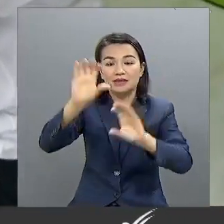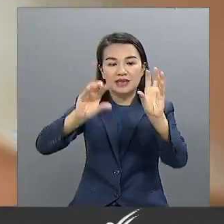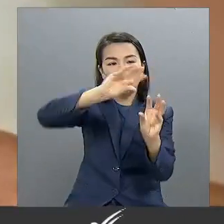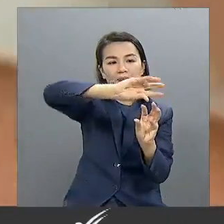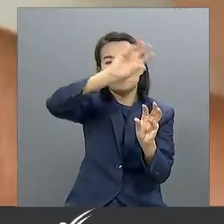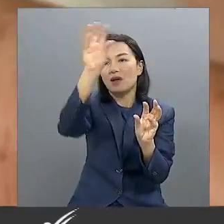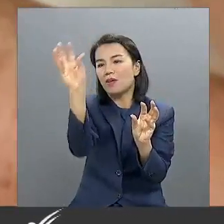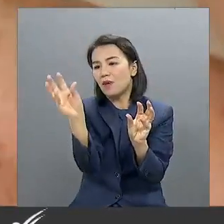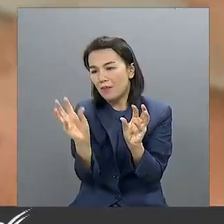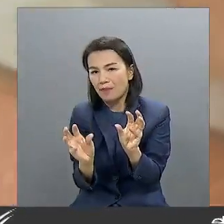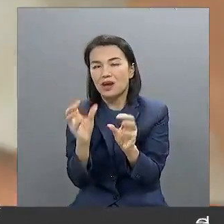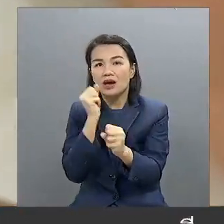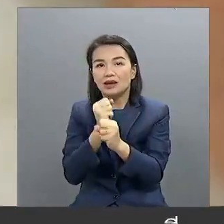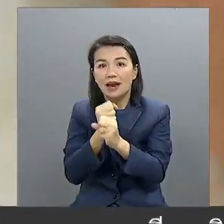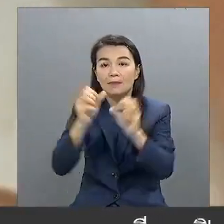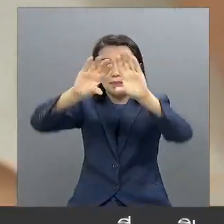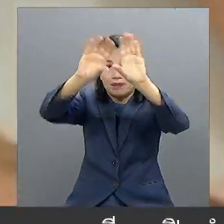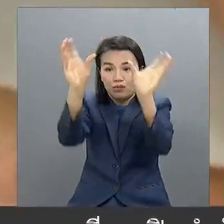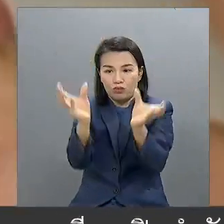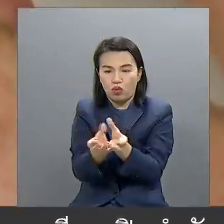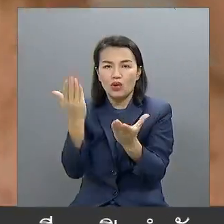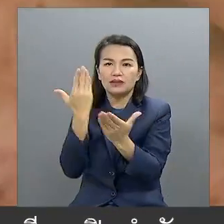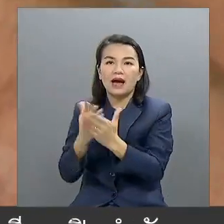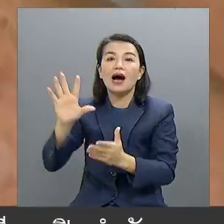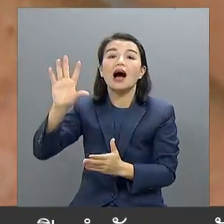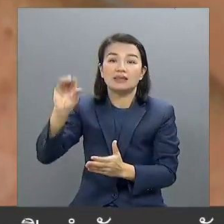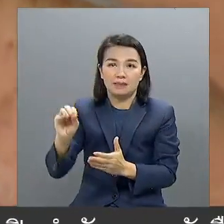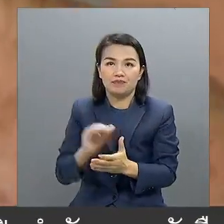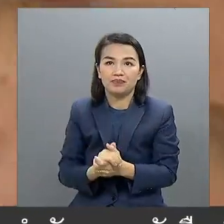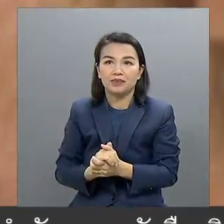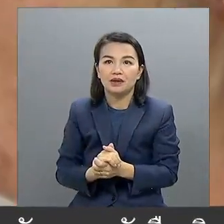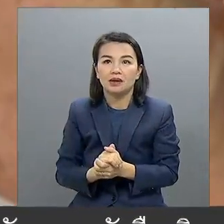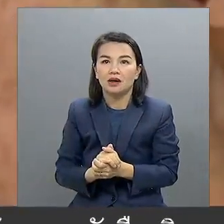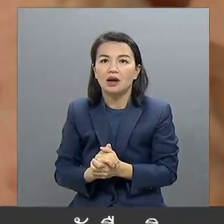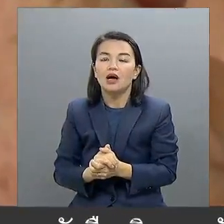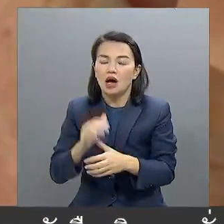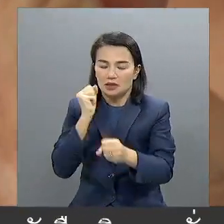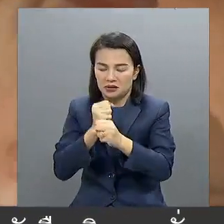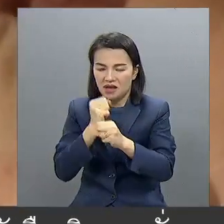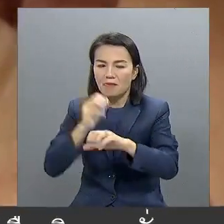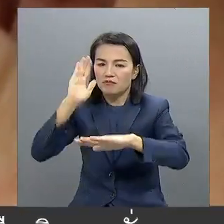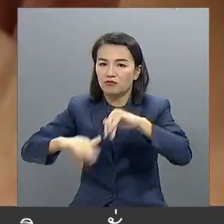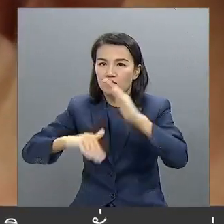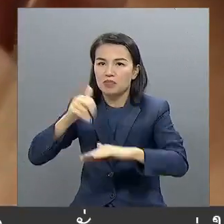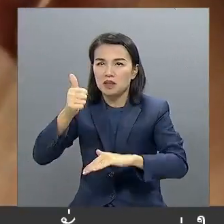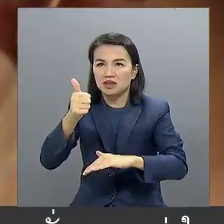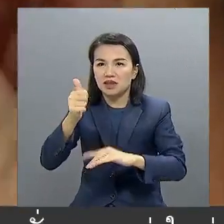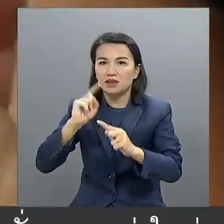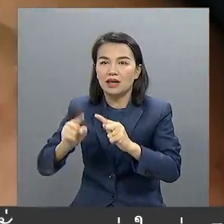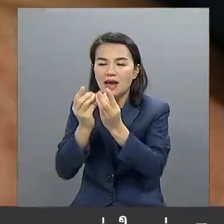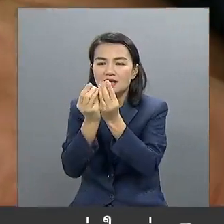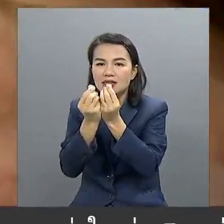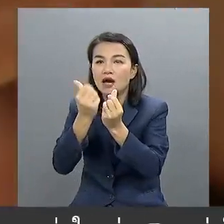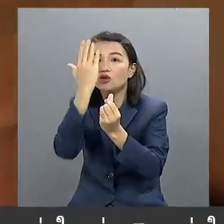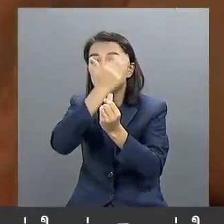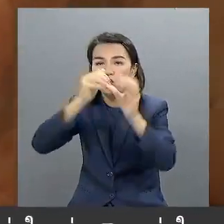ินค่ารงละ 50 บาซึจุดนี้เขาบอกวาตองเปจดทใช้ฟีมอมากน่อยแล้ต้องให้รายละเอีดในการจัดทำใหเกด